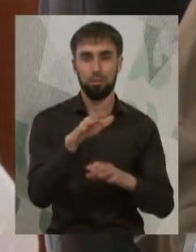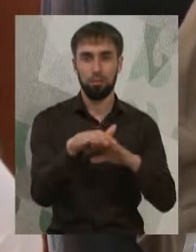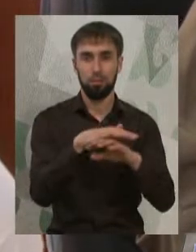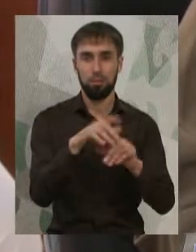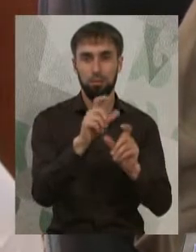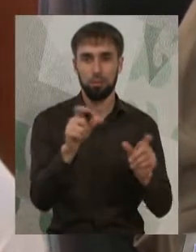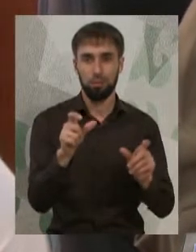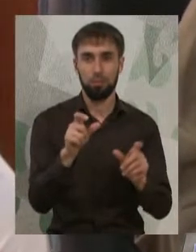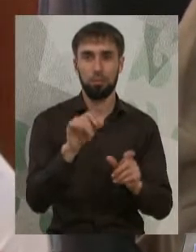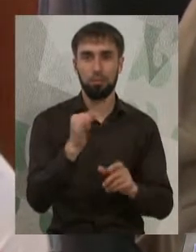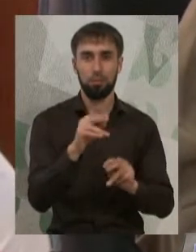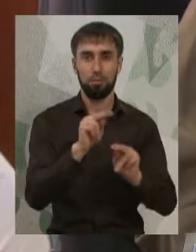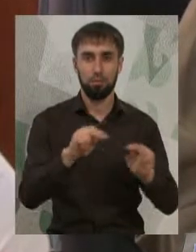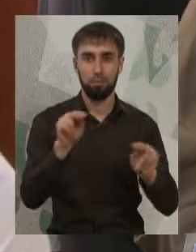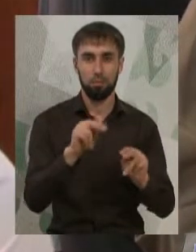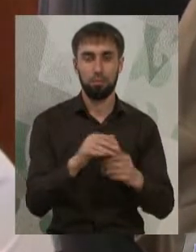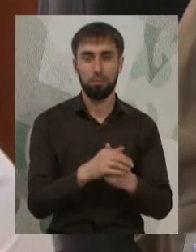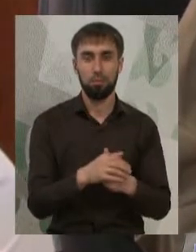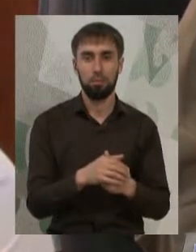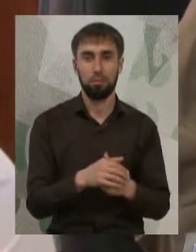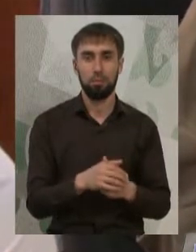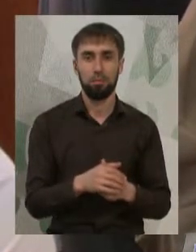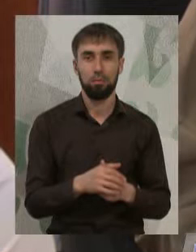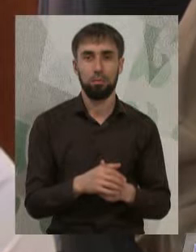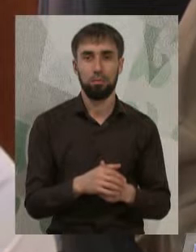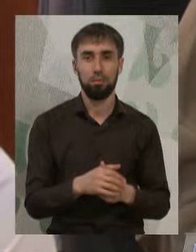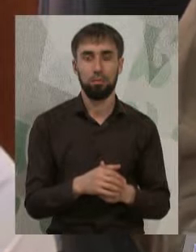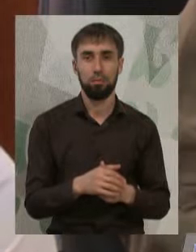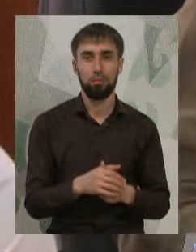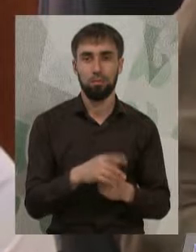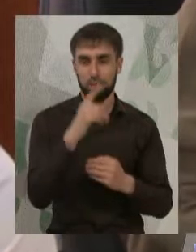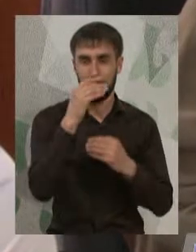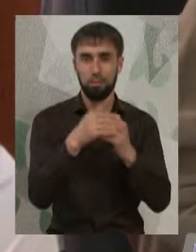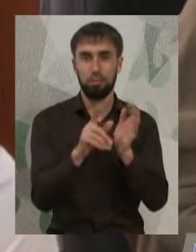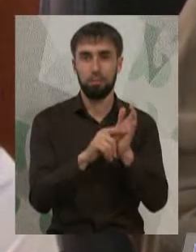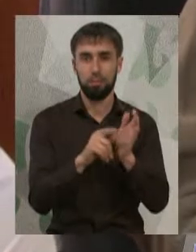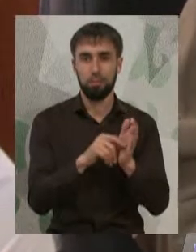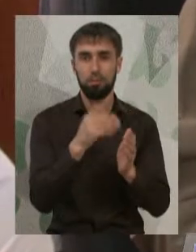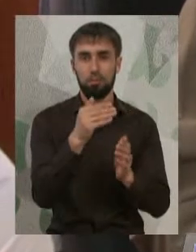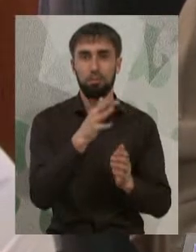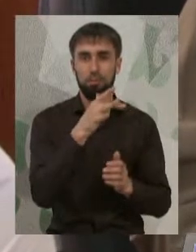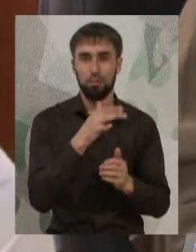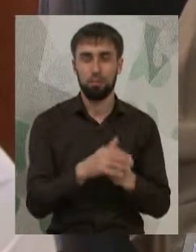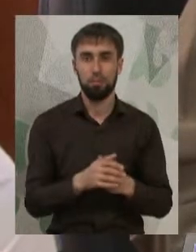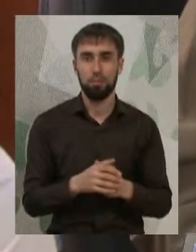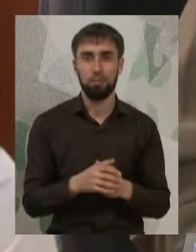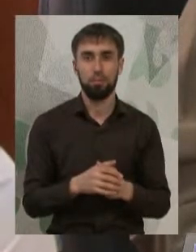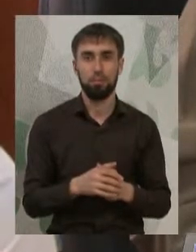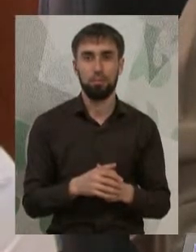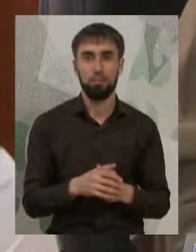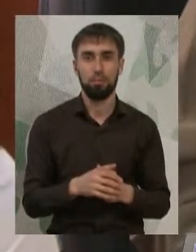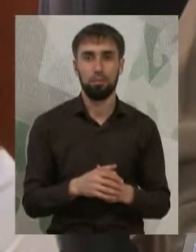профобучению и дополнительному профессиональному образованию лиц предпенсионного возраста в целях повышения их конкурентоспособности на рынке труда и продолжения трудовой